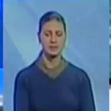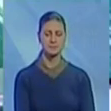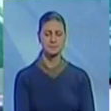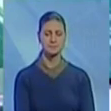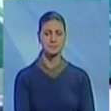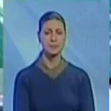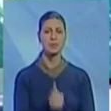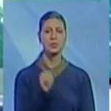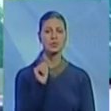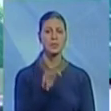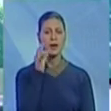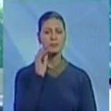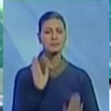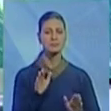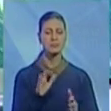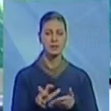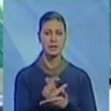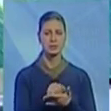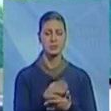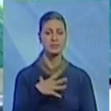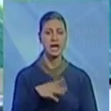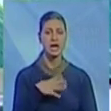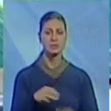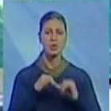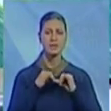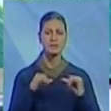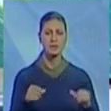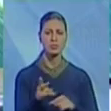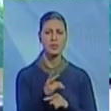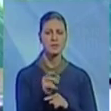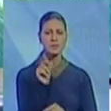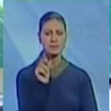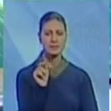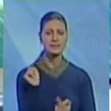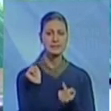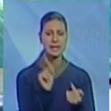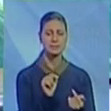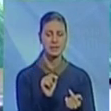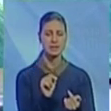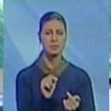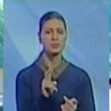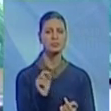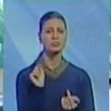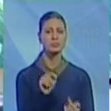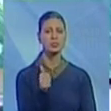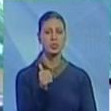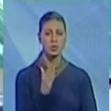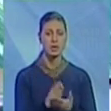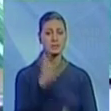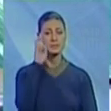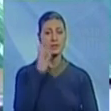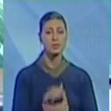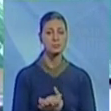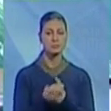როგორ შეიძლება აზიური ფაროსანას განადგურება? საქართველოს ტერიტორიაზე გავრცელებულია მავნებელი, მწერის, წინააღდეგ, ბრძოლის, მეთოდებზე, სოფლის მეურნეობის სამინისტროსთან